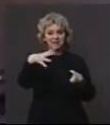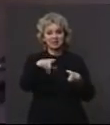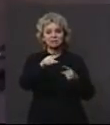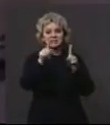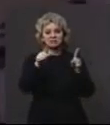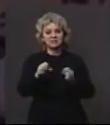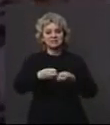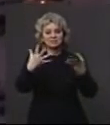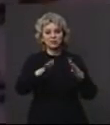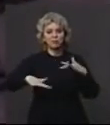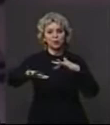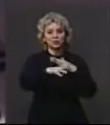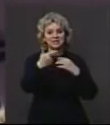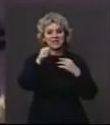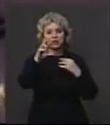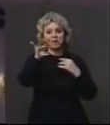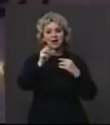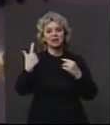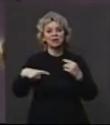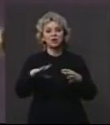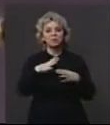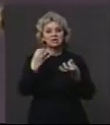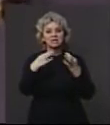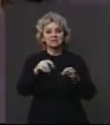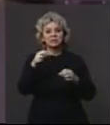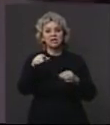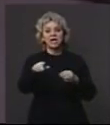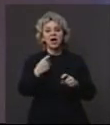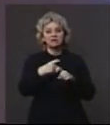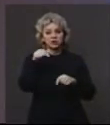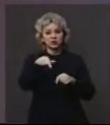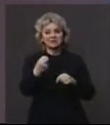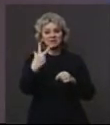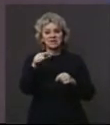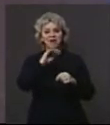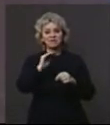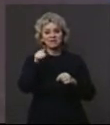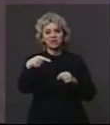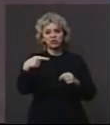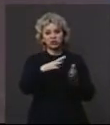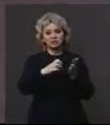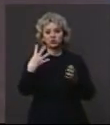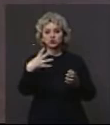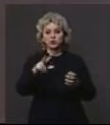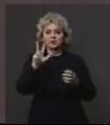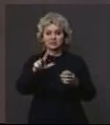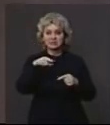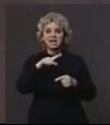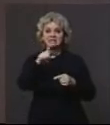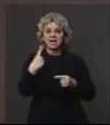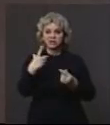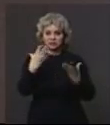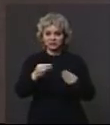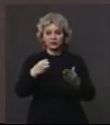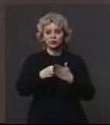звезда осветила площадь Ермака. Новочеркасск был освобожден от немецкой оккупации 13 февраля 1943-го, за день